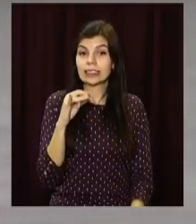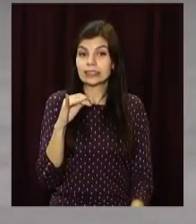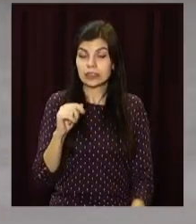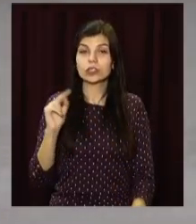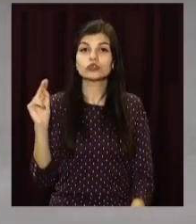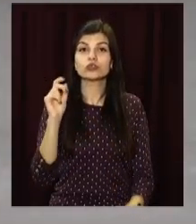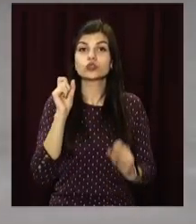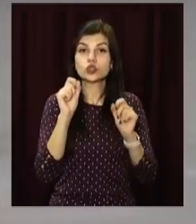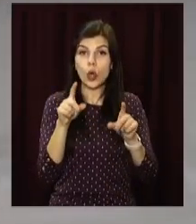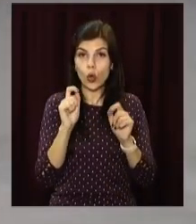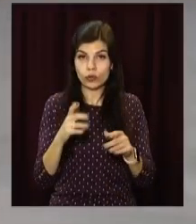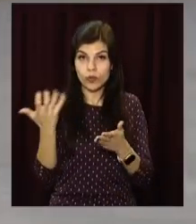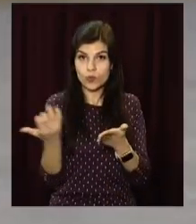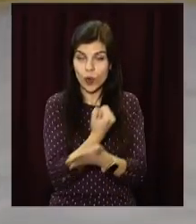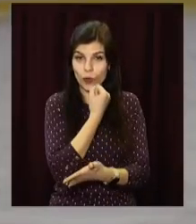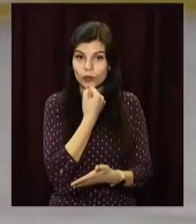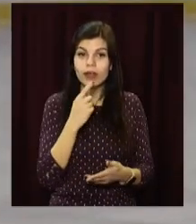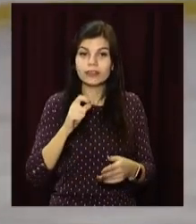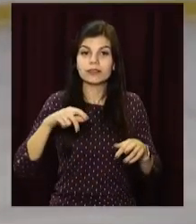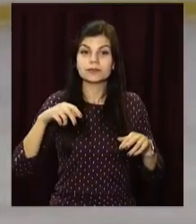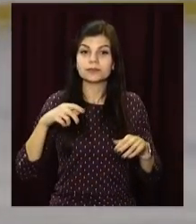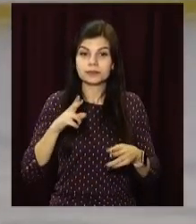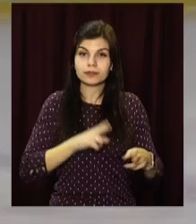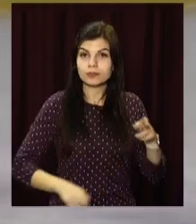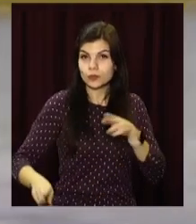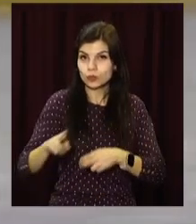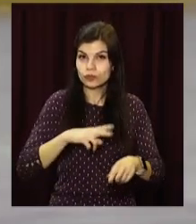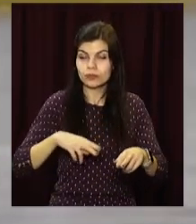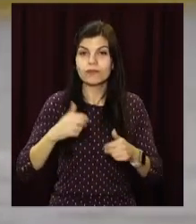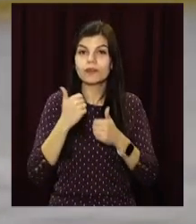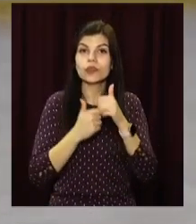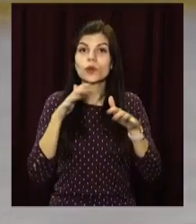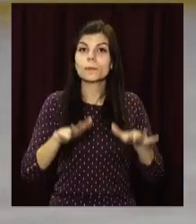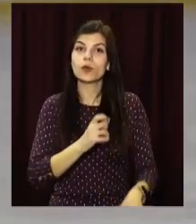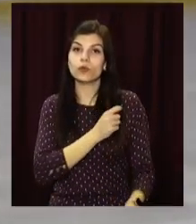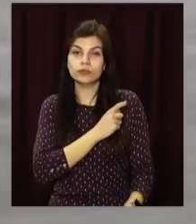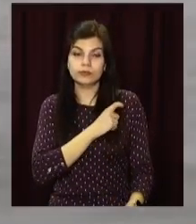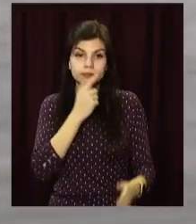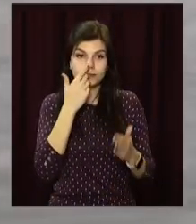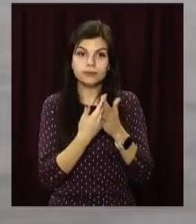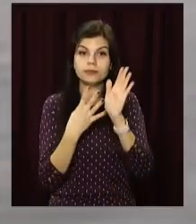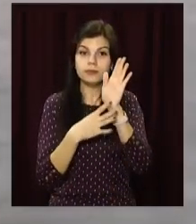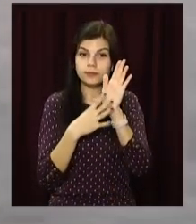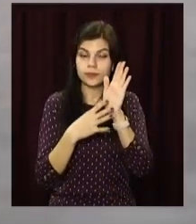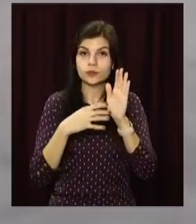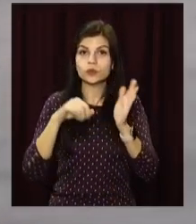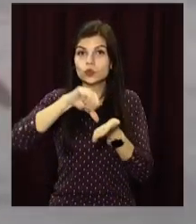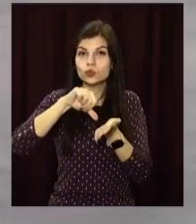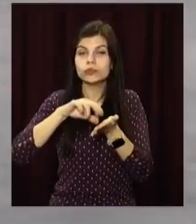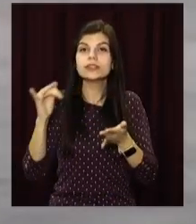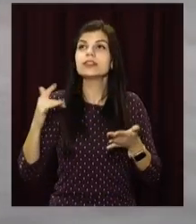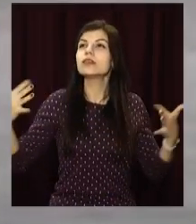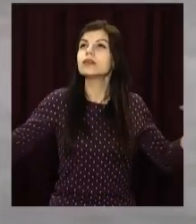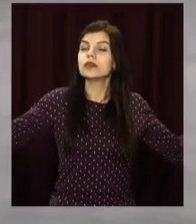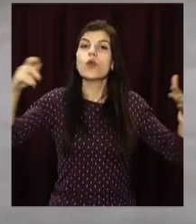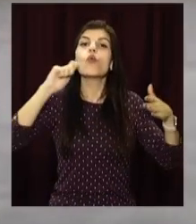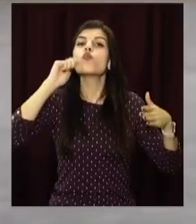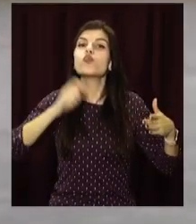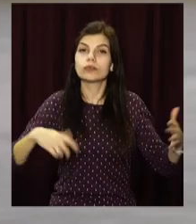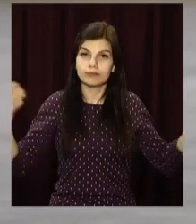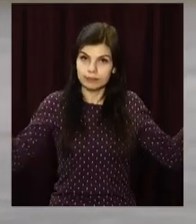на чемпіонаті України з фігурного катання на ковзанах. Змагання проходили в Одесі і зібрали майже 90 учасників з усіх куточків нашої